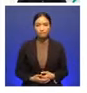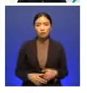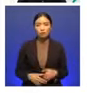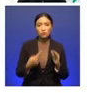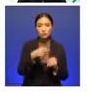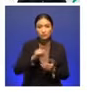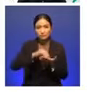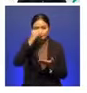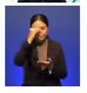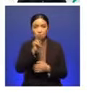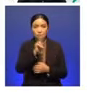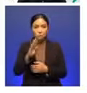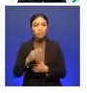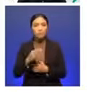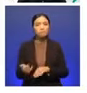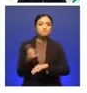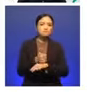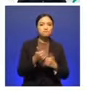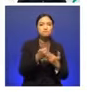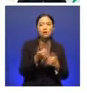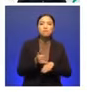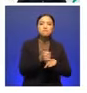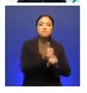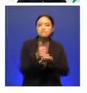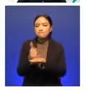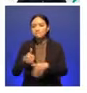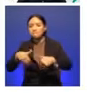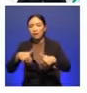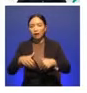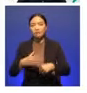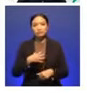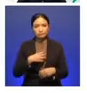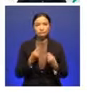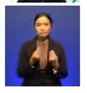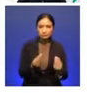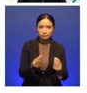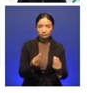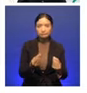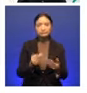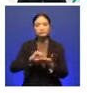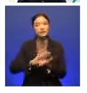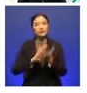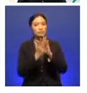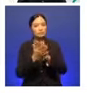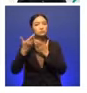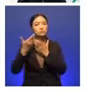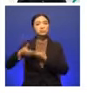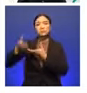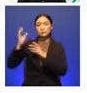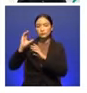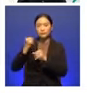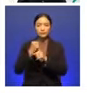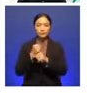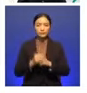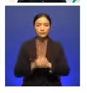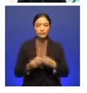การศึกษาระบบขนส่งสาธารณะแล้วก็พื้นที่สาธารณะเราก็ต้องการให้มีการปรับหรือทบทวนนะครับในส่วนที่เพื่อที่จ